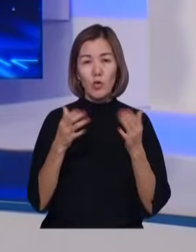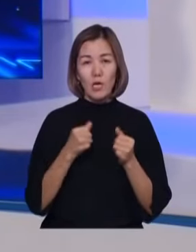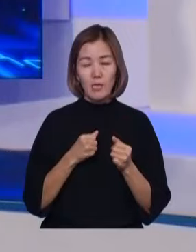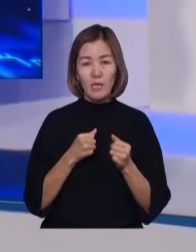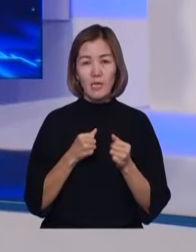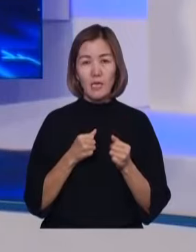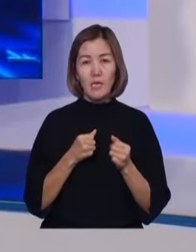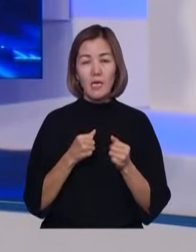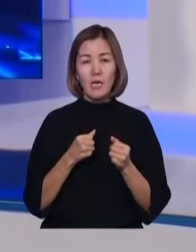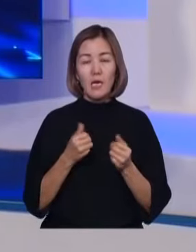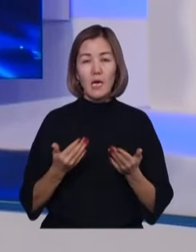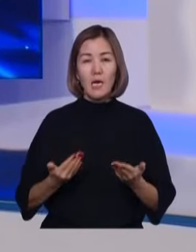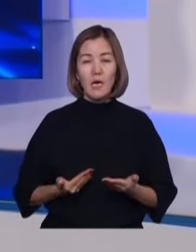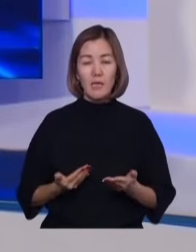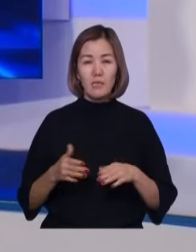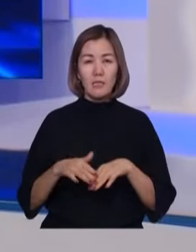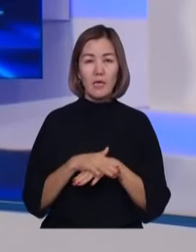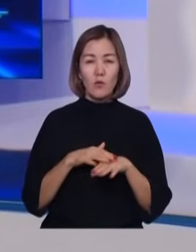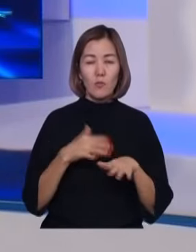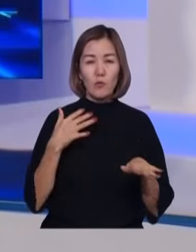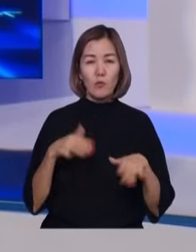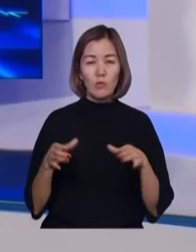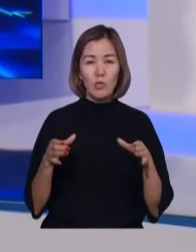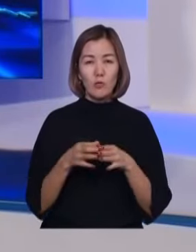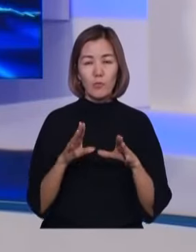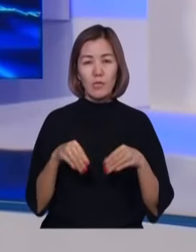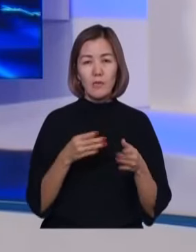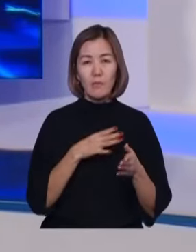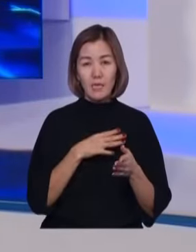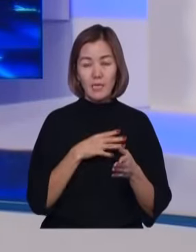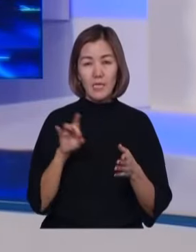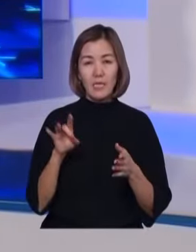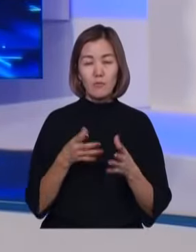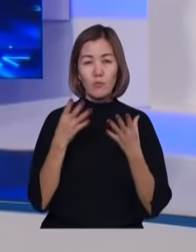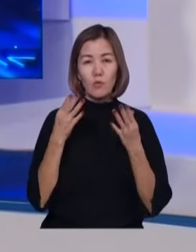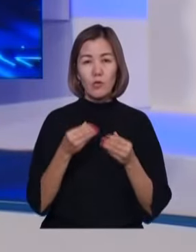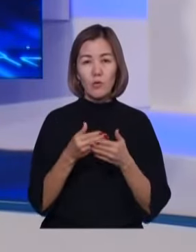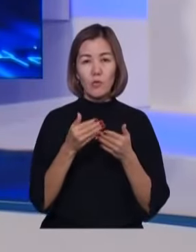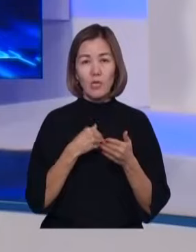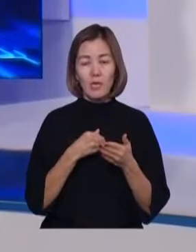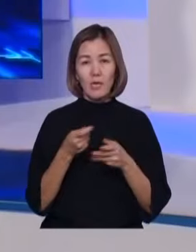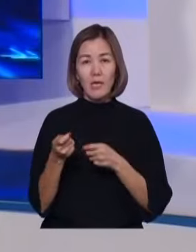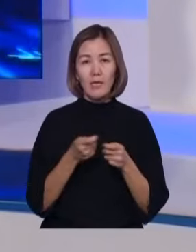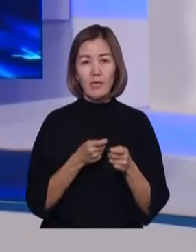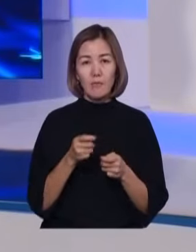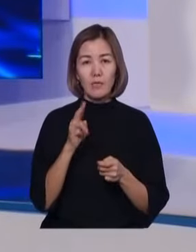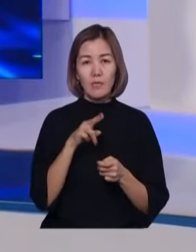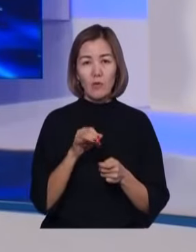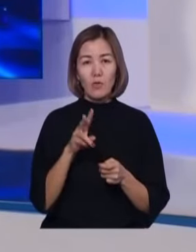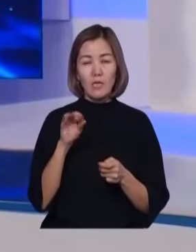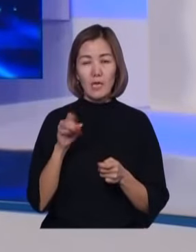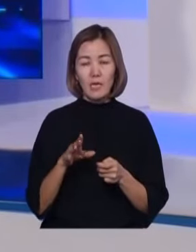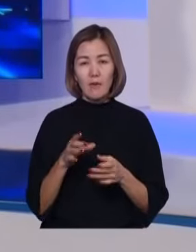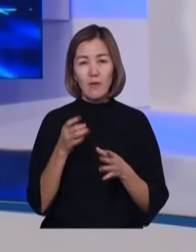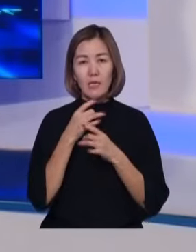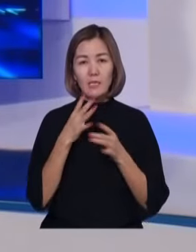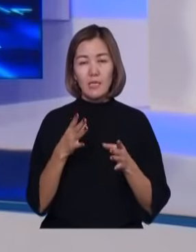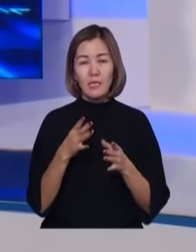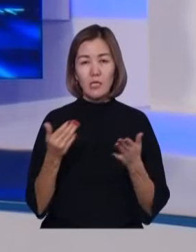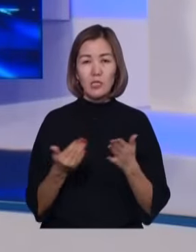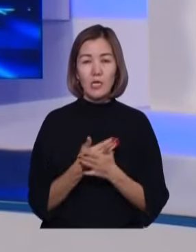үйлер халықтың әлеуметтік осал топтарынан шыққан жандарға тарту етілді. Республика күні қарсаңында аудан әкімі Дәулет Халелов салтанатты